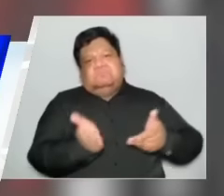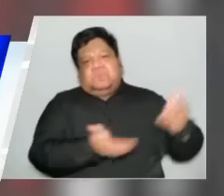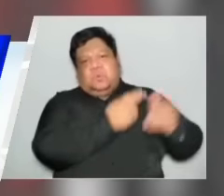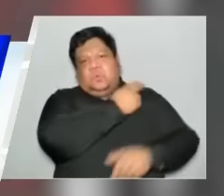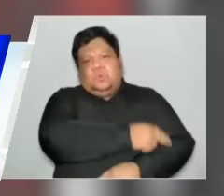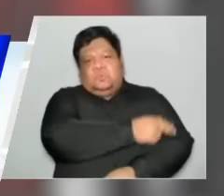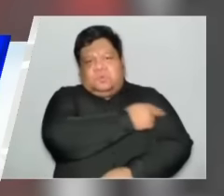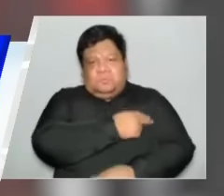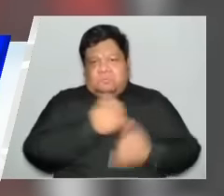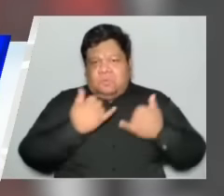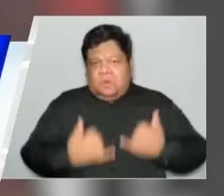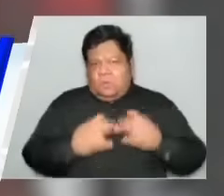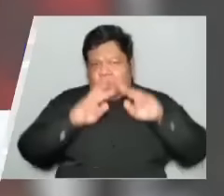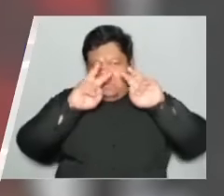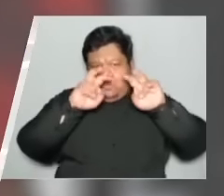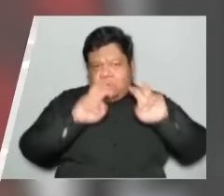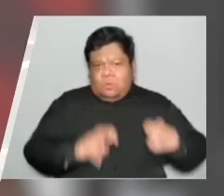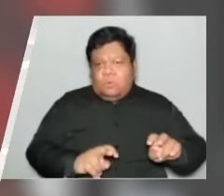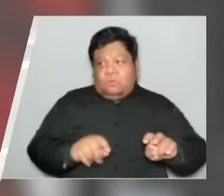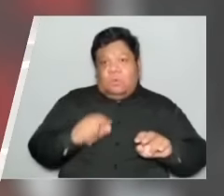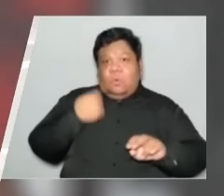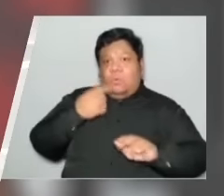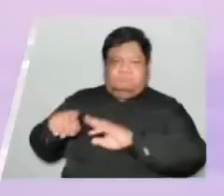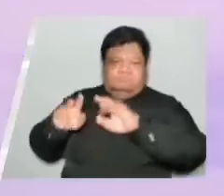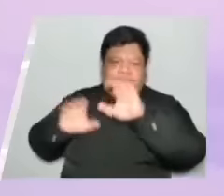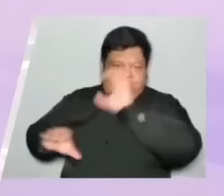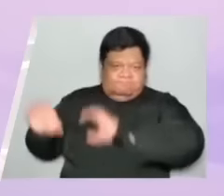tinutugis ang mga tumakas na salarin.